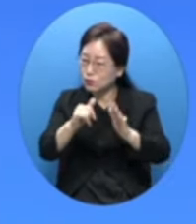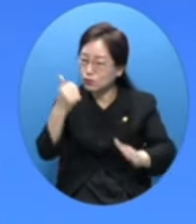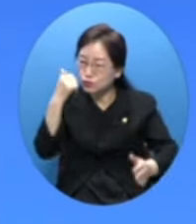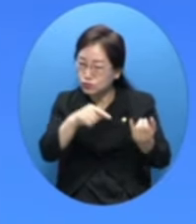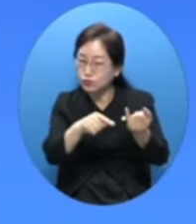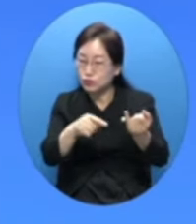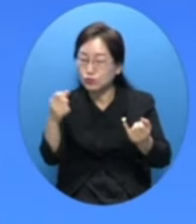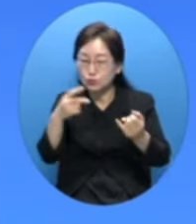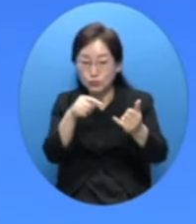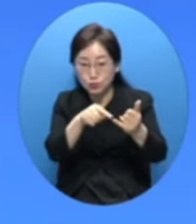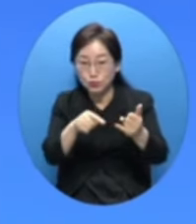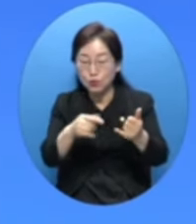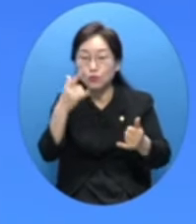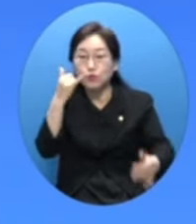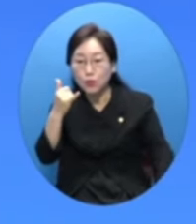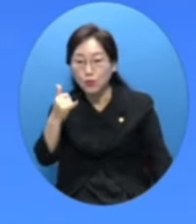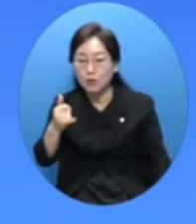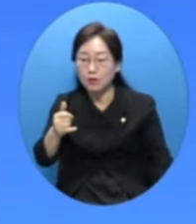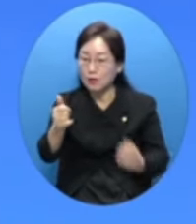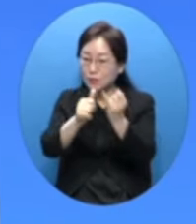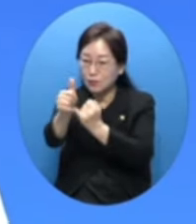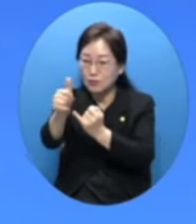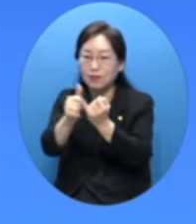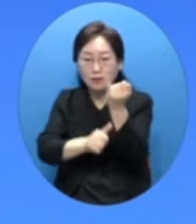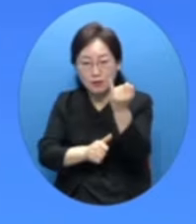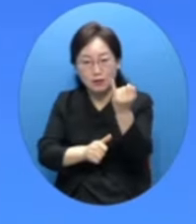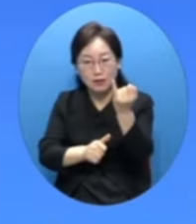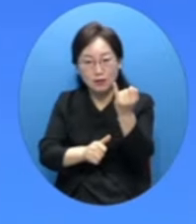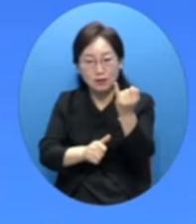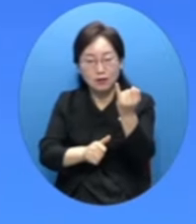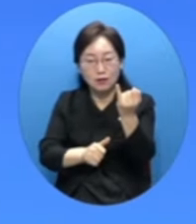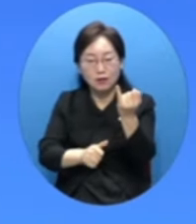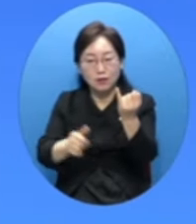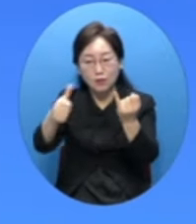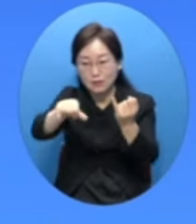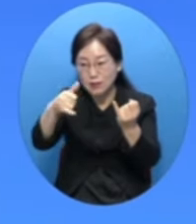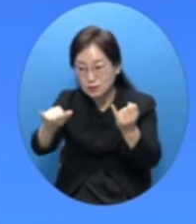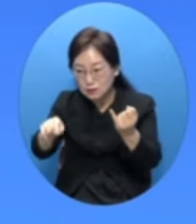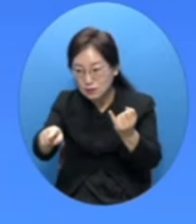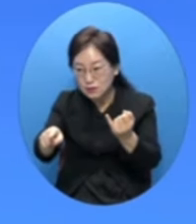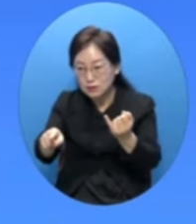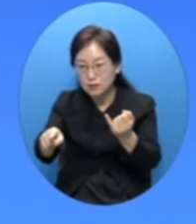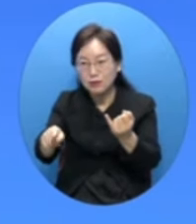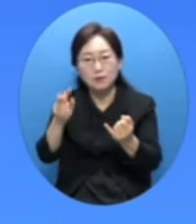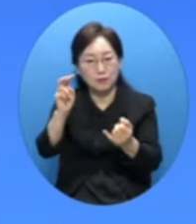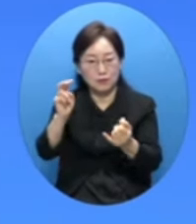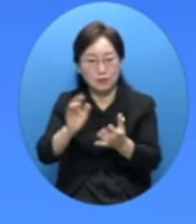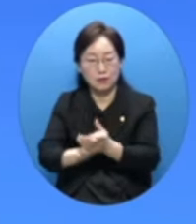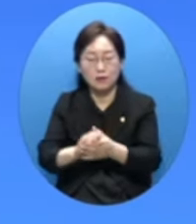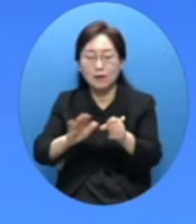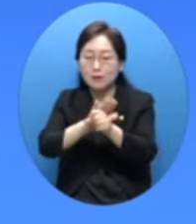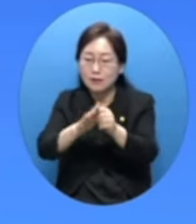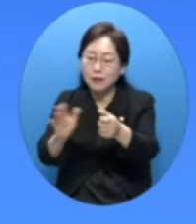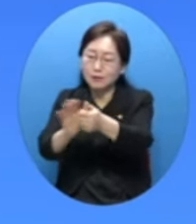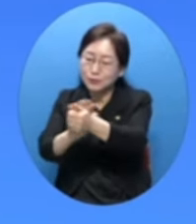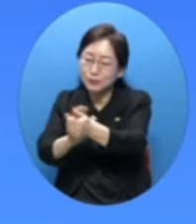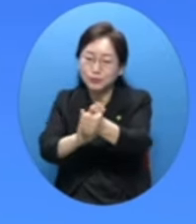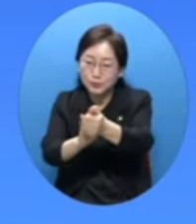우리 부모님일 수가 있고 내 남편일 수가 있고 아내일 수가 있고 우리 자식일 수가 있습니다. 우리가 사랑으로 그를